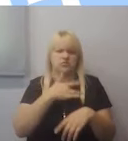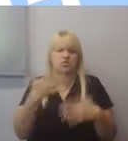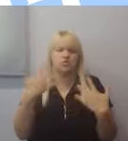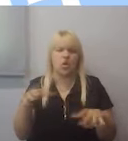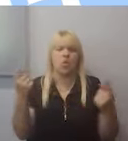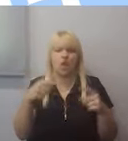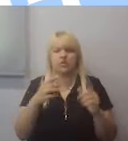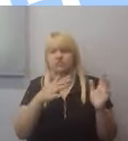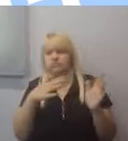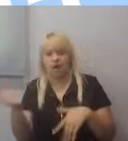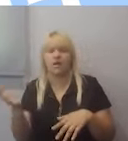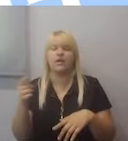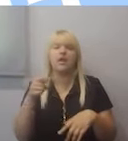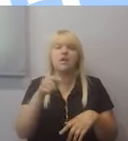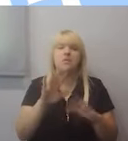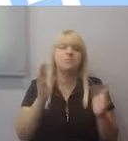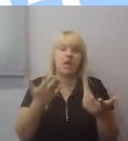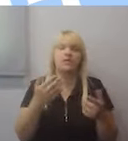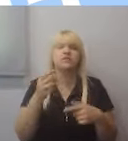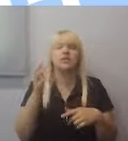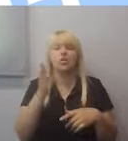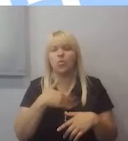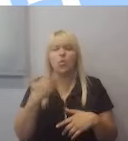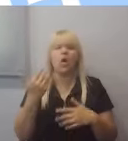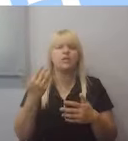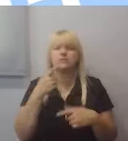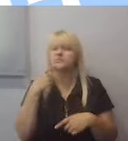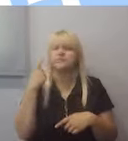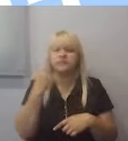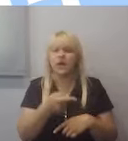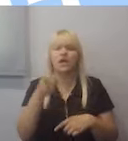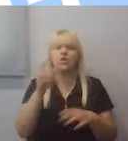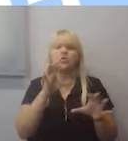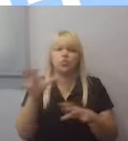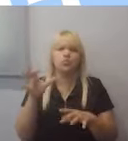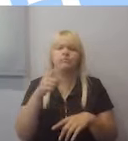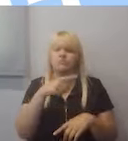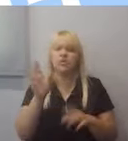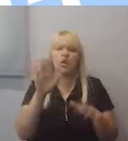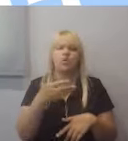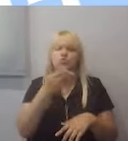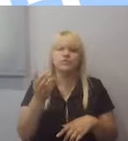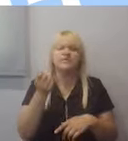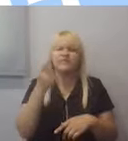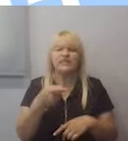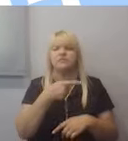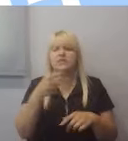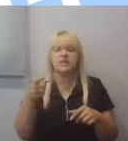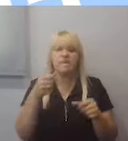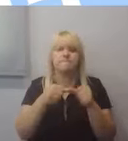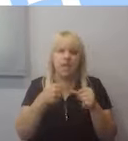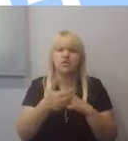laiku bet kas ir ļoti jāuzsver rūpējaties par to lai jums ir vismaz tie medikamenti kurus jūs nevarat